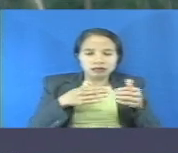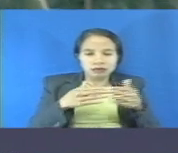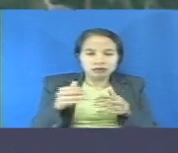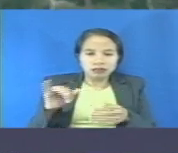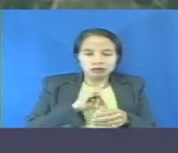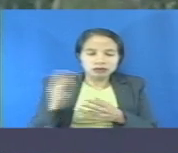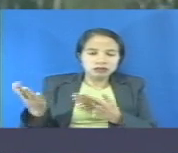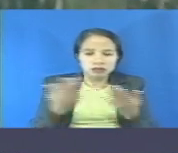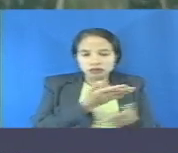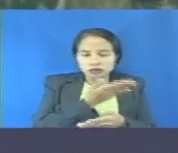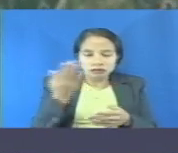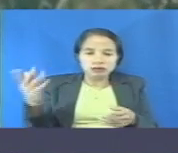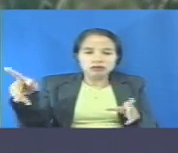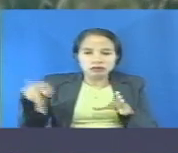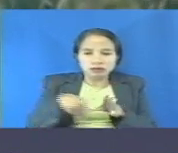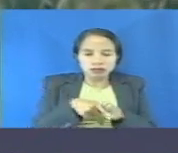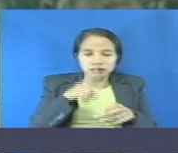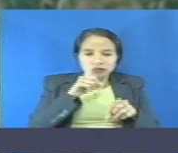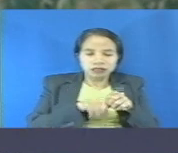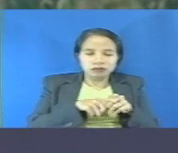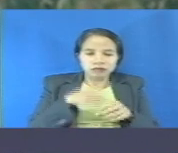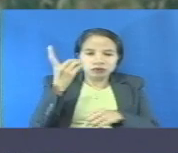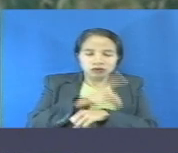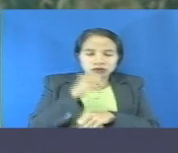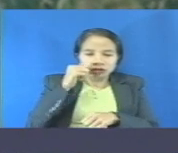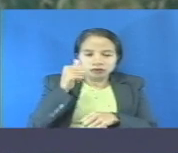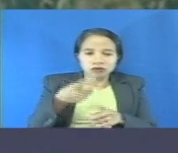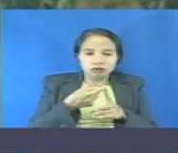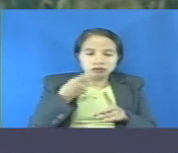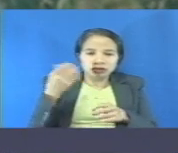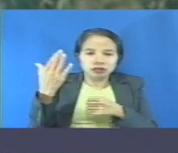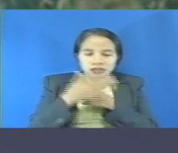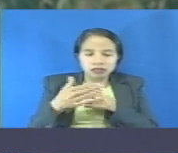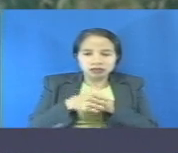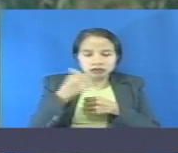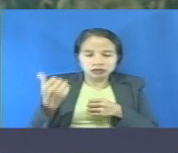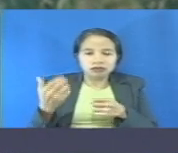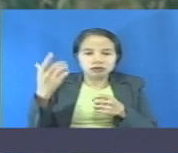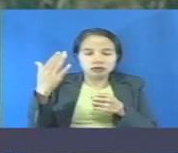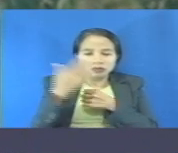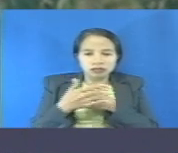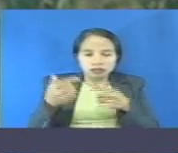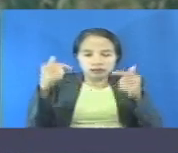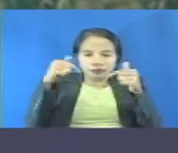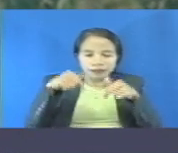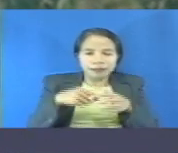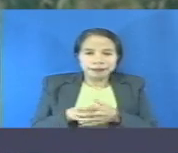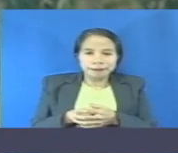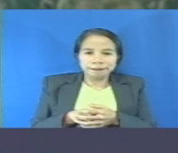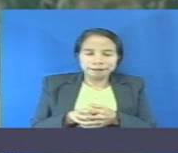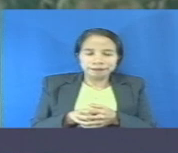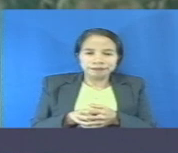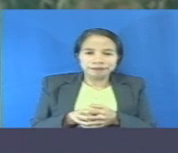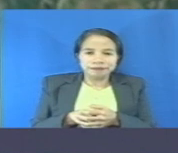se lori tepot sira, ho di bakompanya previsan du tempo balaron aban nian, Rusi rai larang nomos iha rai liur. Tirmai, ita bahara mutuk